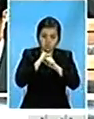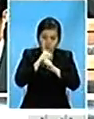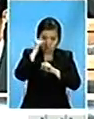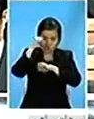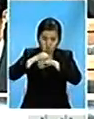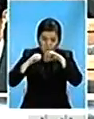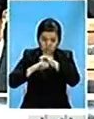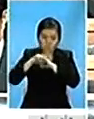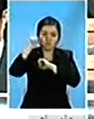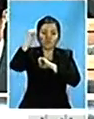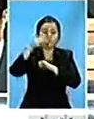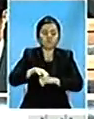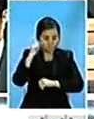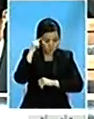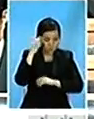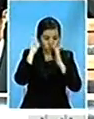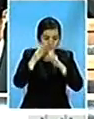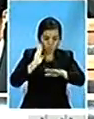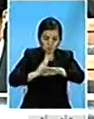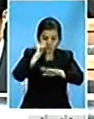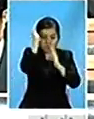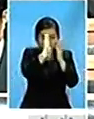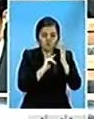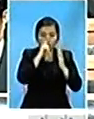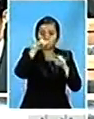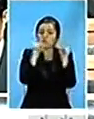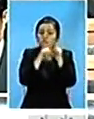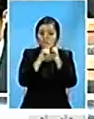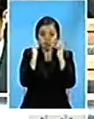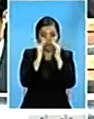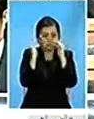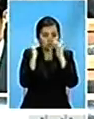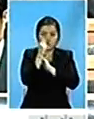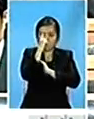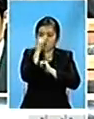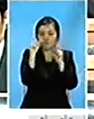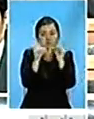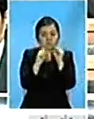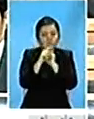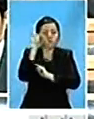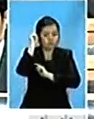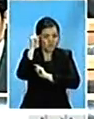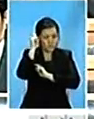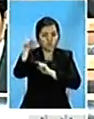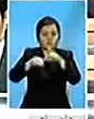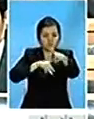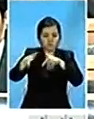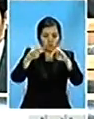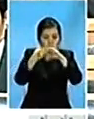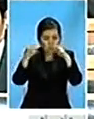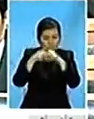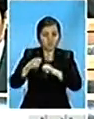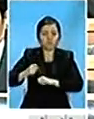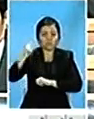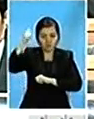าคนไทยนั้นมีความสามารถไม่น้อยกว่าคนต่างชาติและเข้าใจปัญหาในพื้นที่ดีกว่า